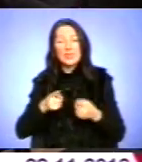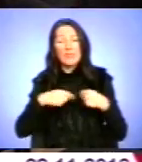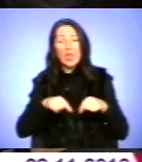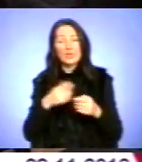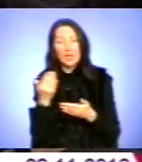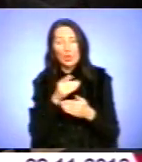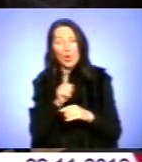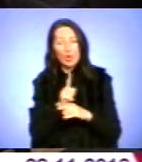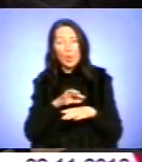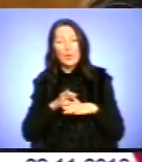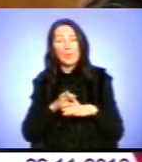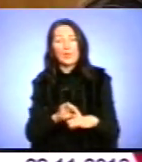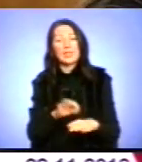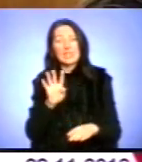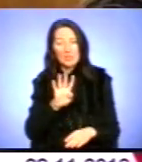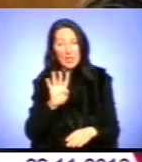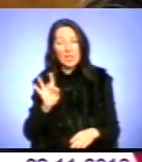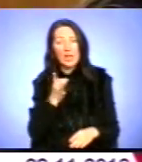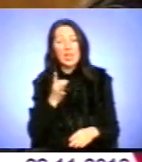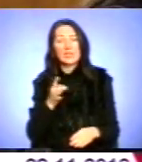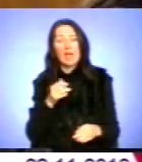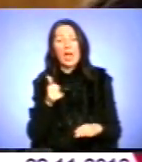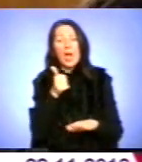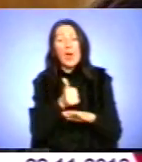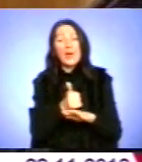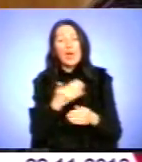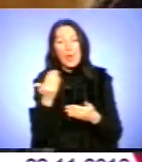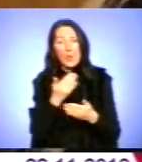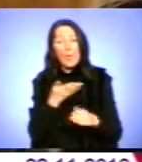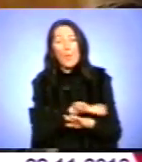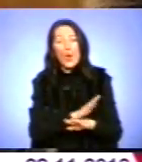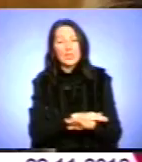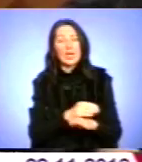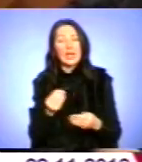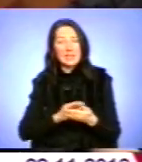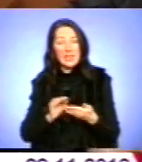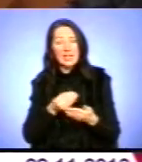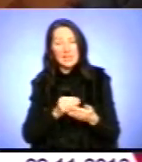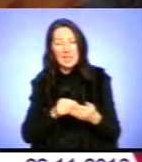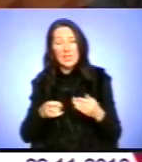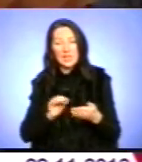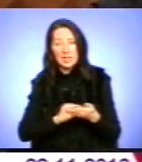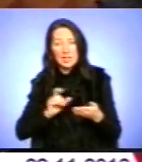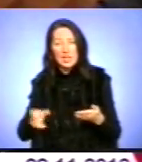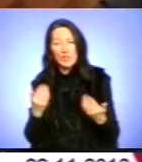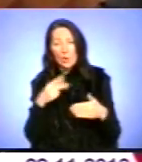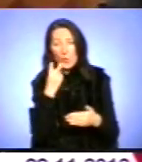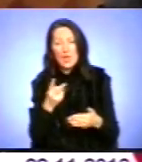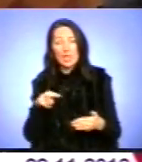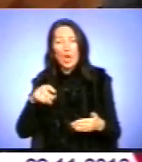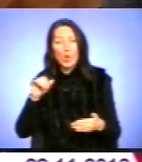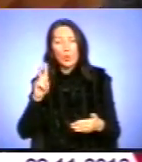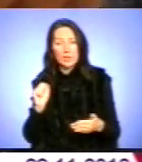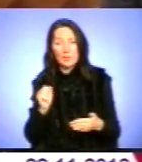захід проходитиме в четверте. Прем'єри польських режисерів уже побачили у Львові та Луцьку. До програми фестивалю входять художні,